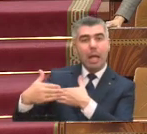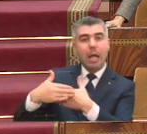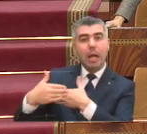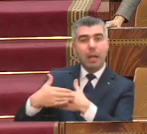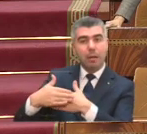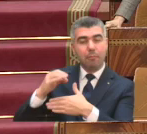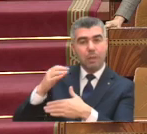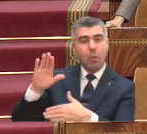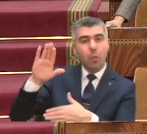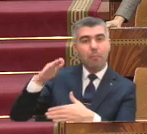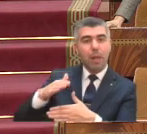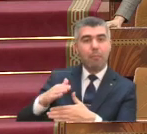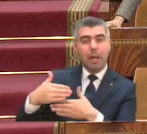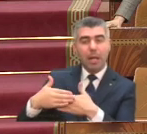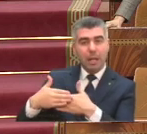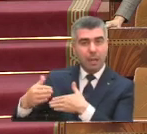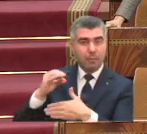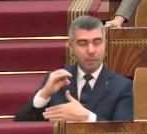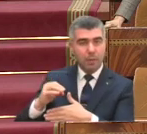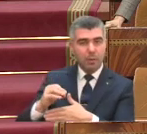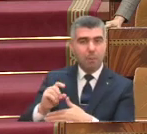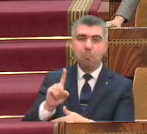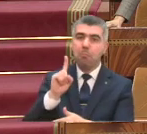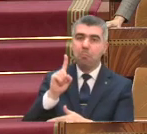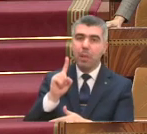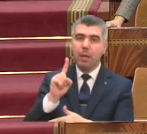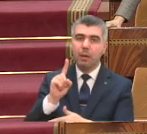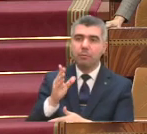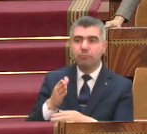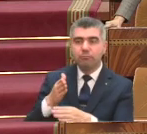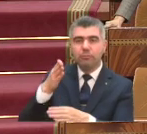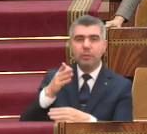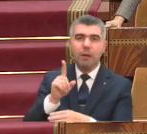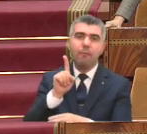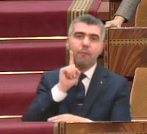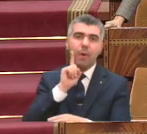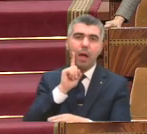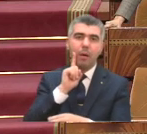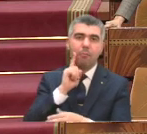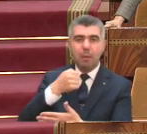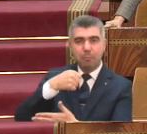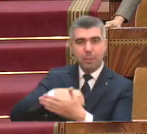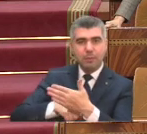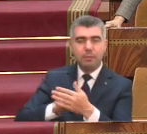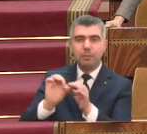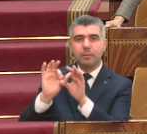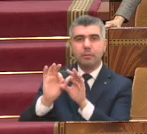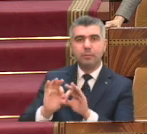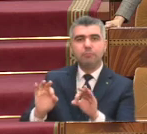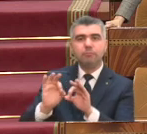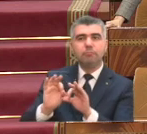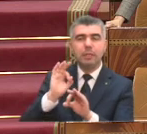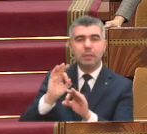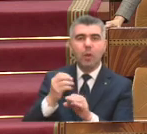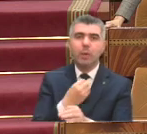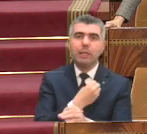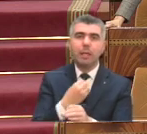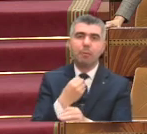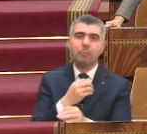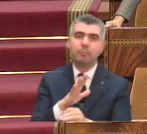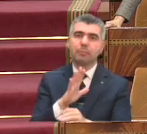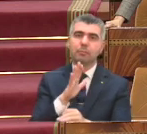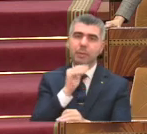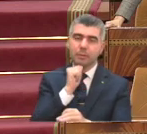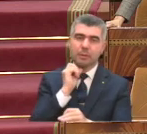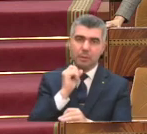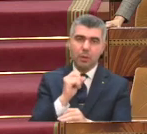تادلة، ولكن للأسف ما كيلقاوش طبيب النساء والتوليد. هاد المستشفى ما فيش كذلك طبيب أطفال، ما فيش